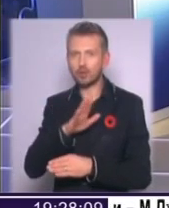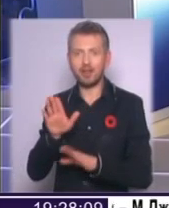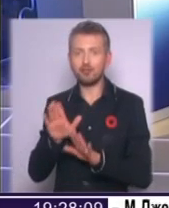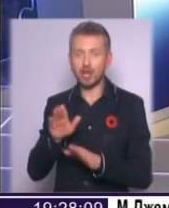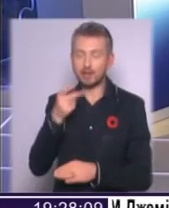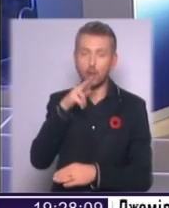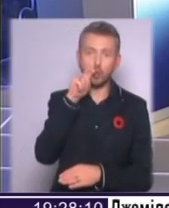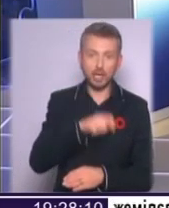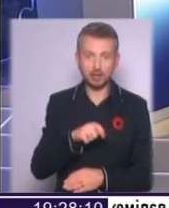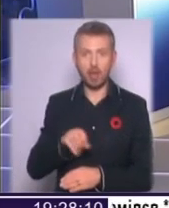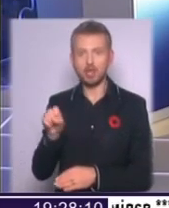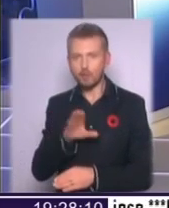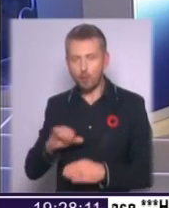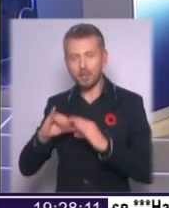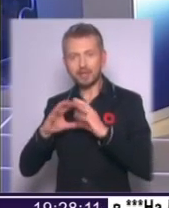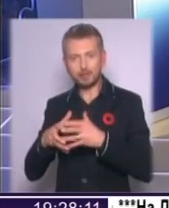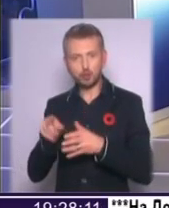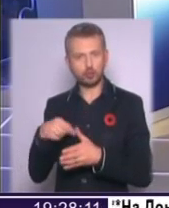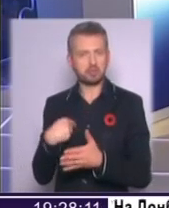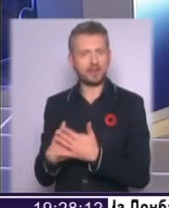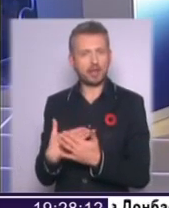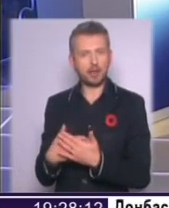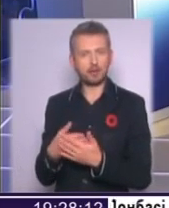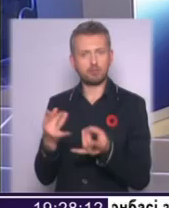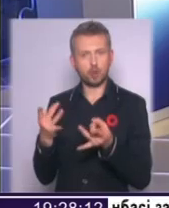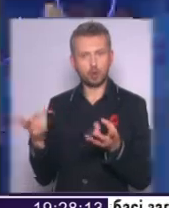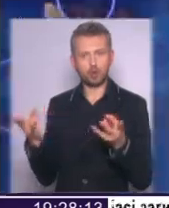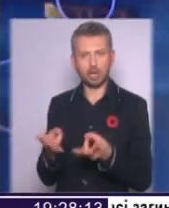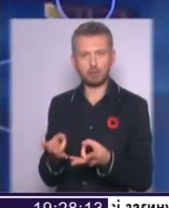а й для Європи і світу, то тут, мені здається, просто треба